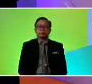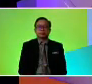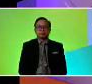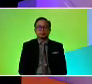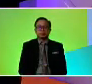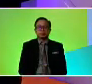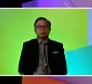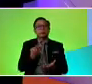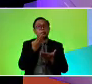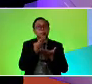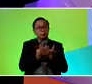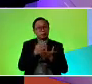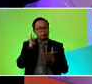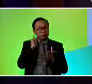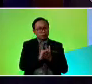baik